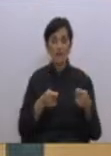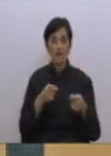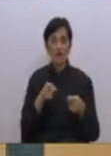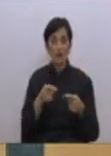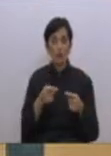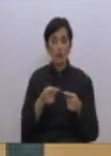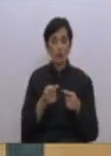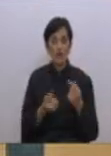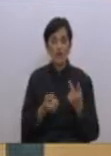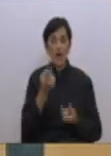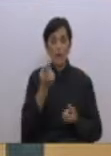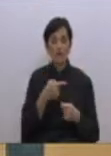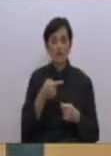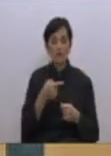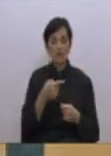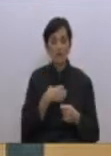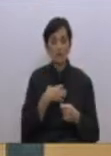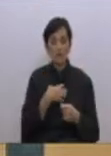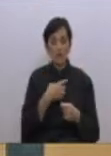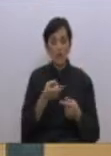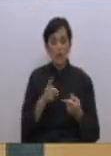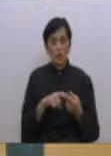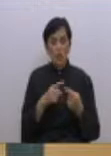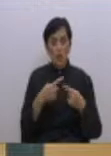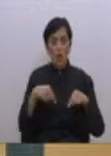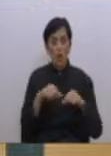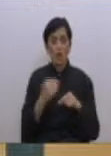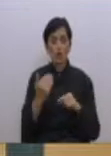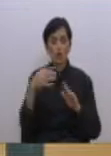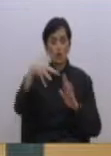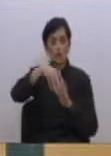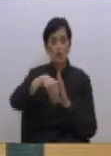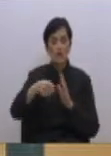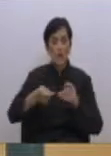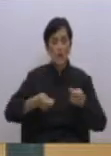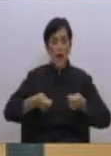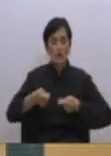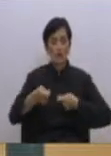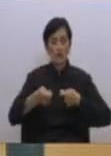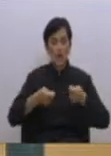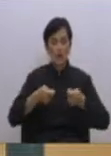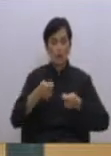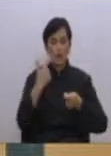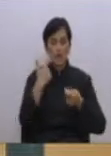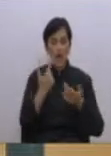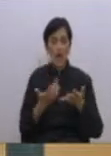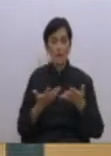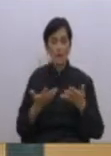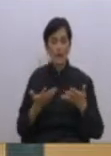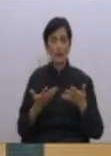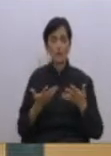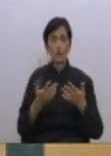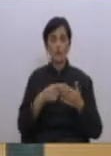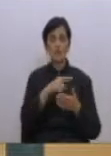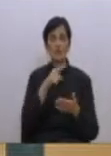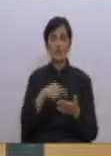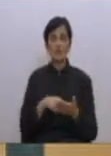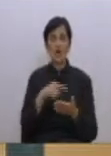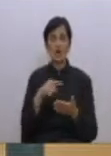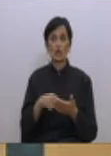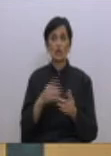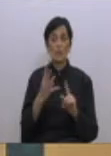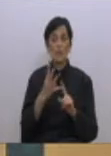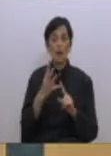კუთხით გამოვლენილი ნაკლოვანებების ძირითადი დაკავშირება ორგანიზაციების შიდა მართველობის ეფექტიანობის საკითხებს.